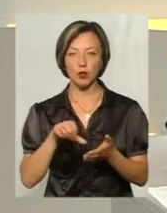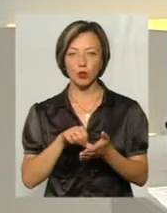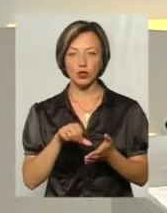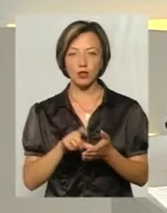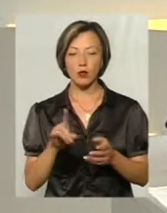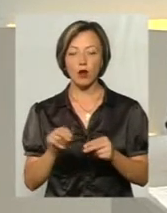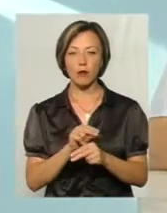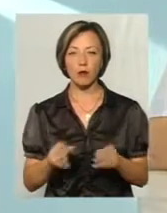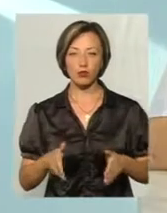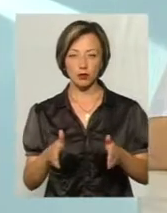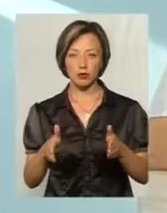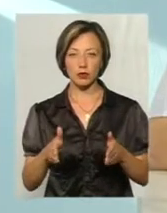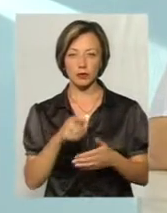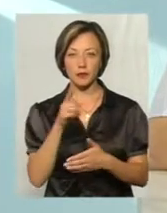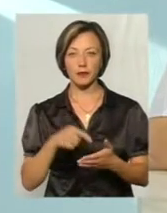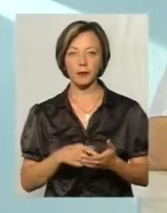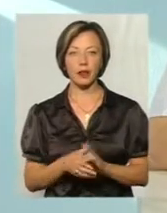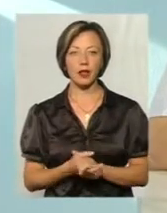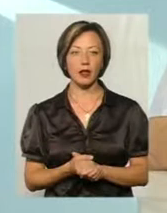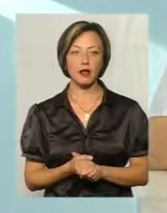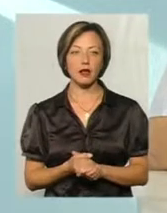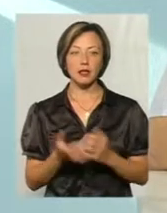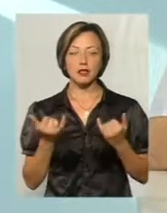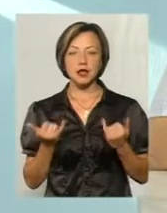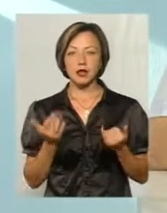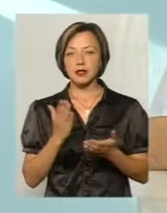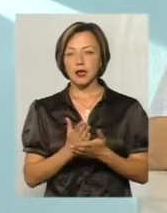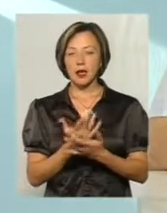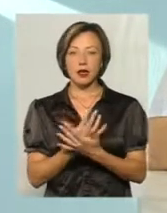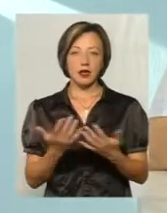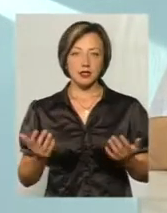на сьогоднішній день виборують право будувати різні фірми.